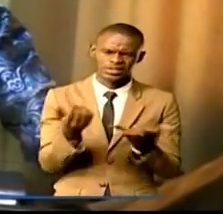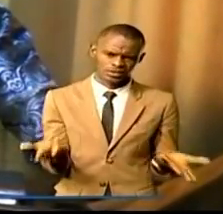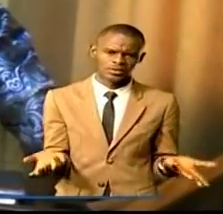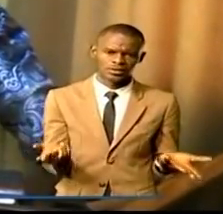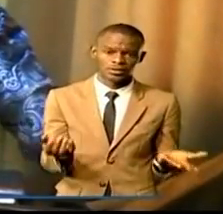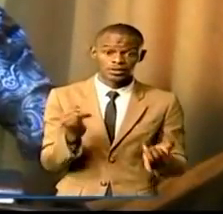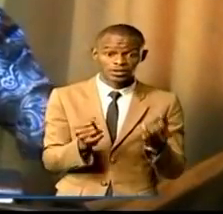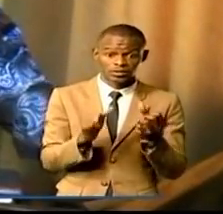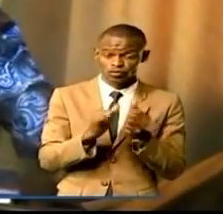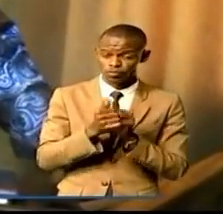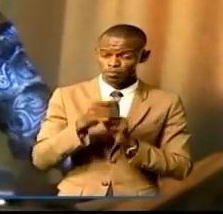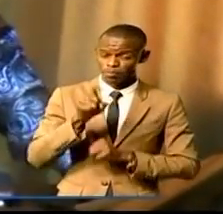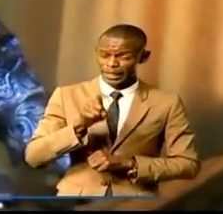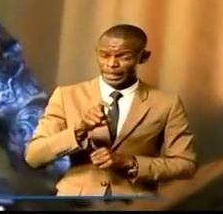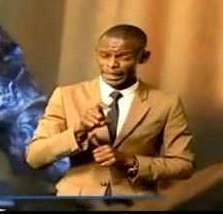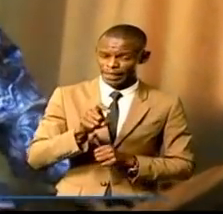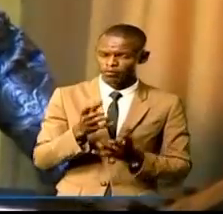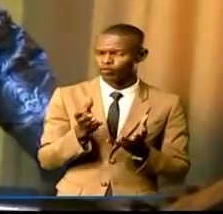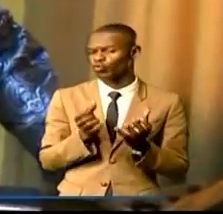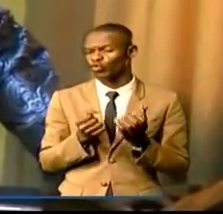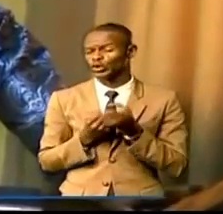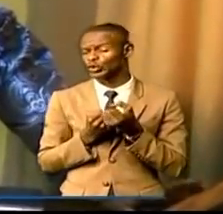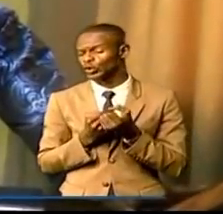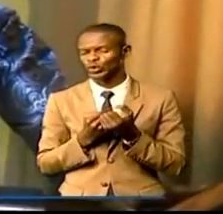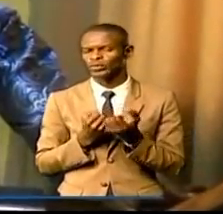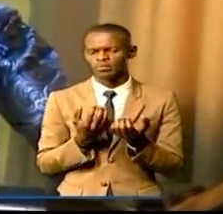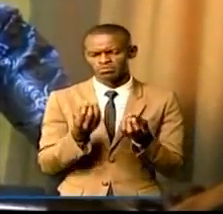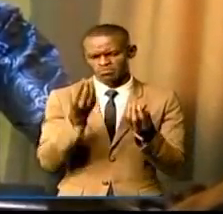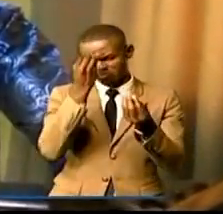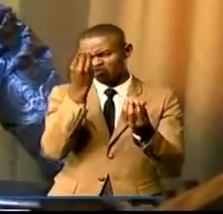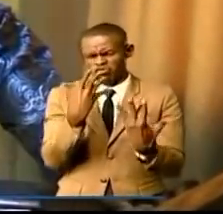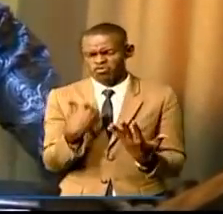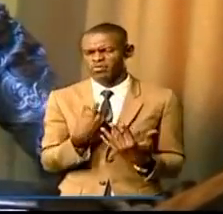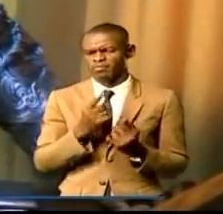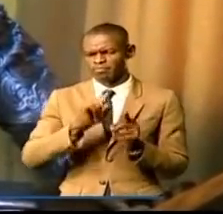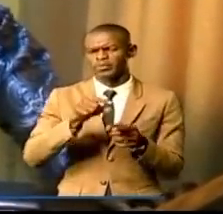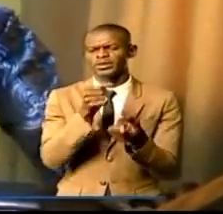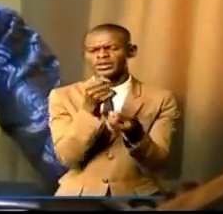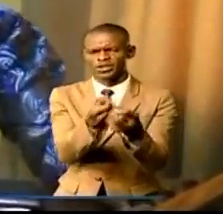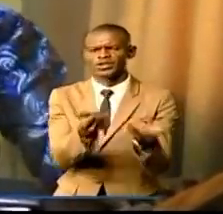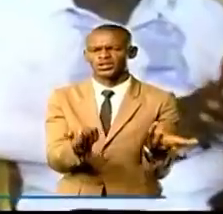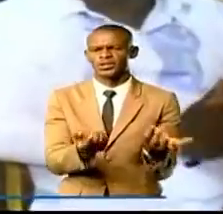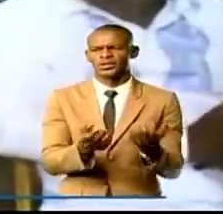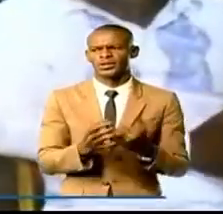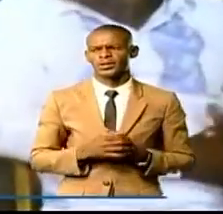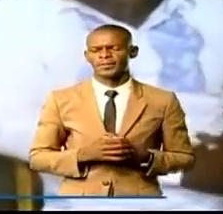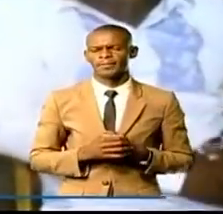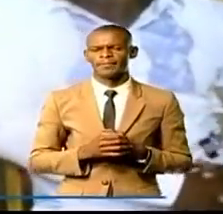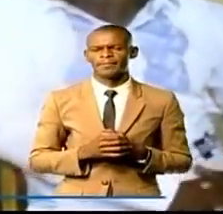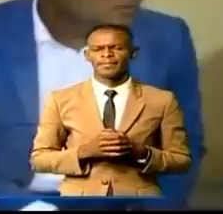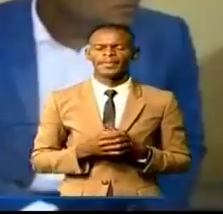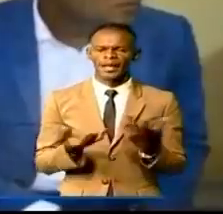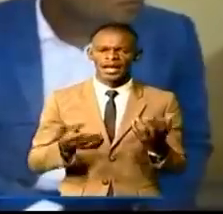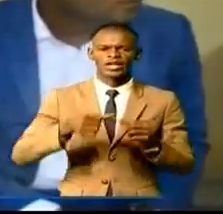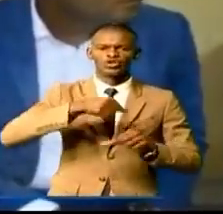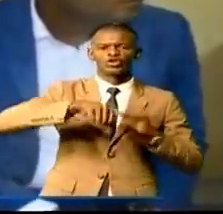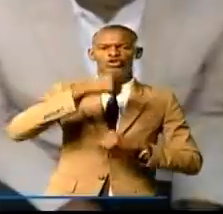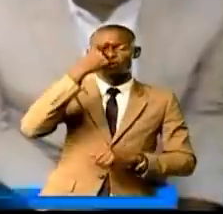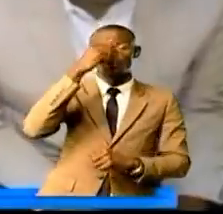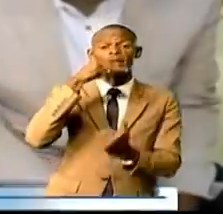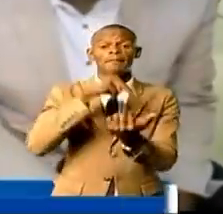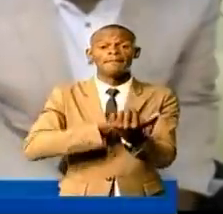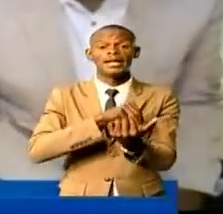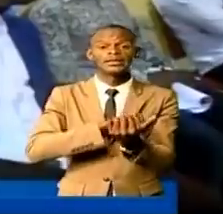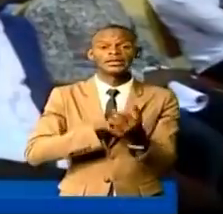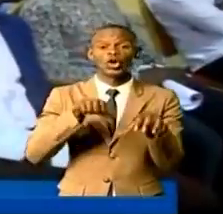besoin d'un soutien pour le bon fonctionnement de votre association. Les collectifs de médecins congolais pour les